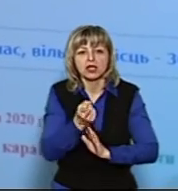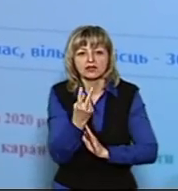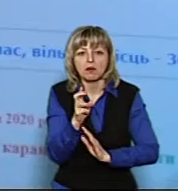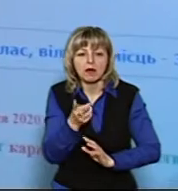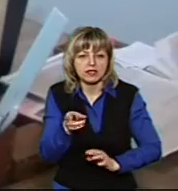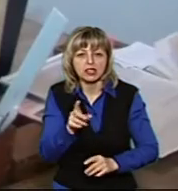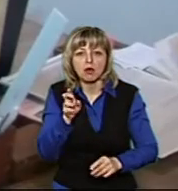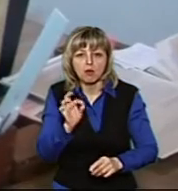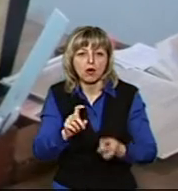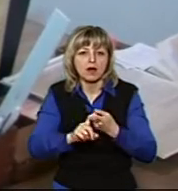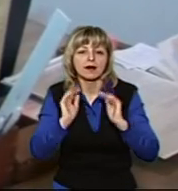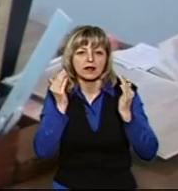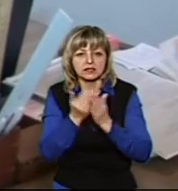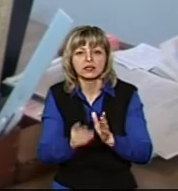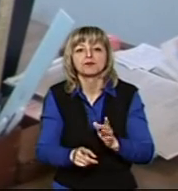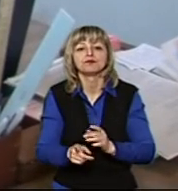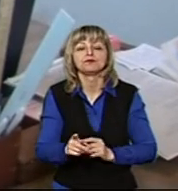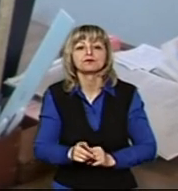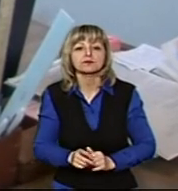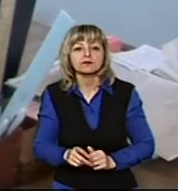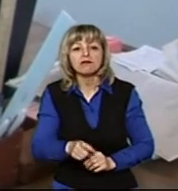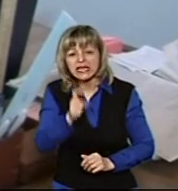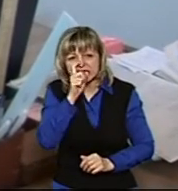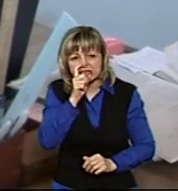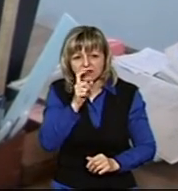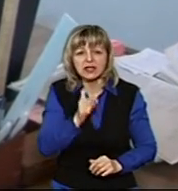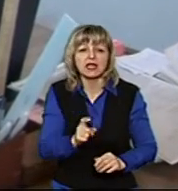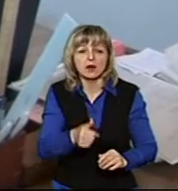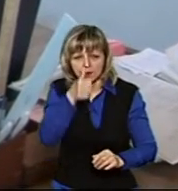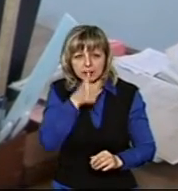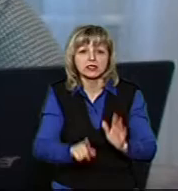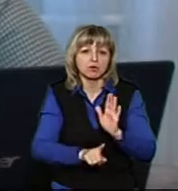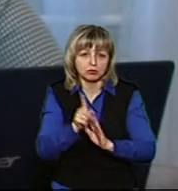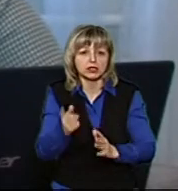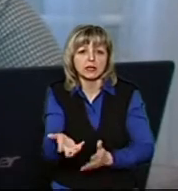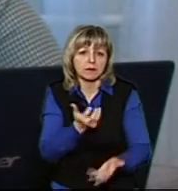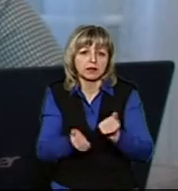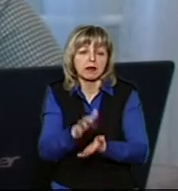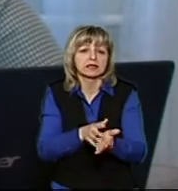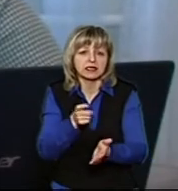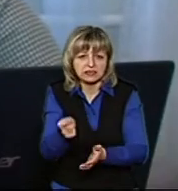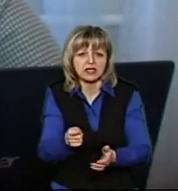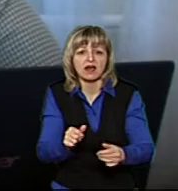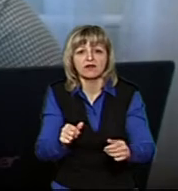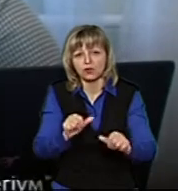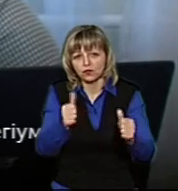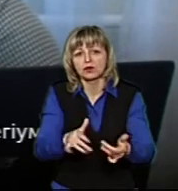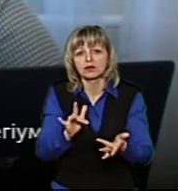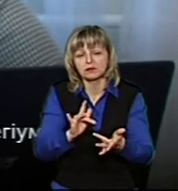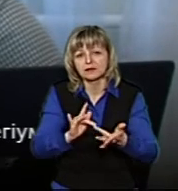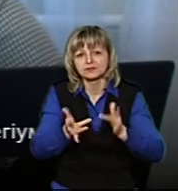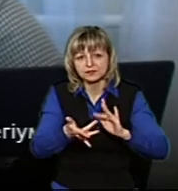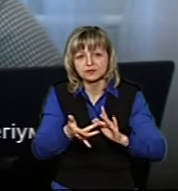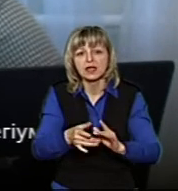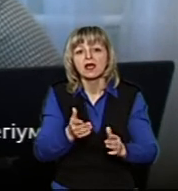карантином. Відновили реєстрацію майбутніх учнів із квітня в електронній формі. Зараз ми приймаємо діток, які